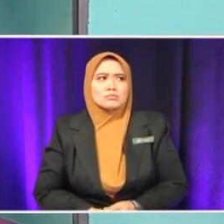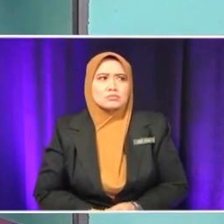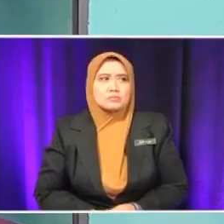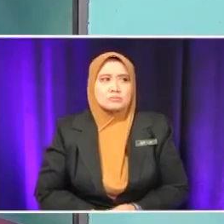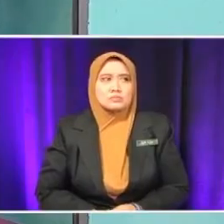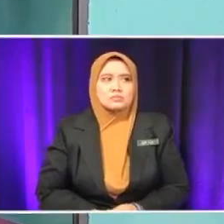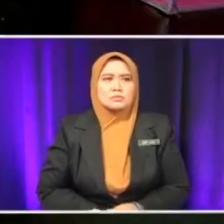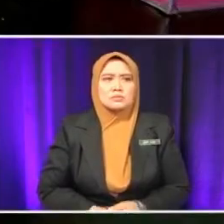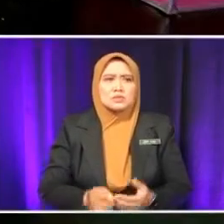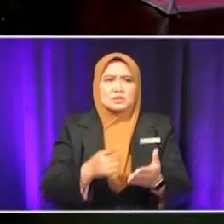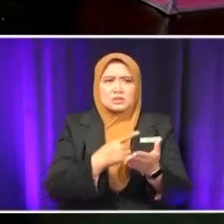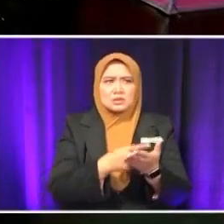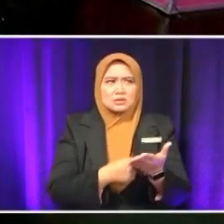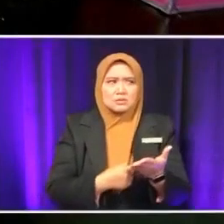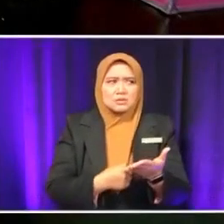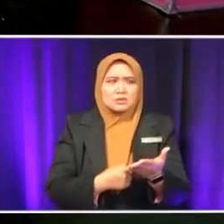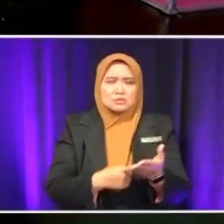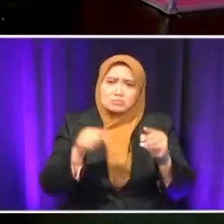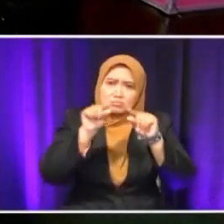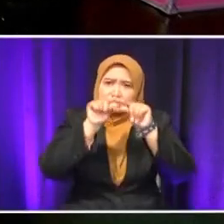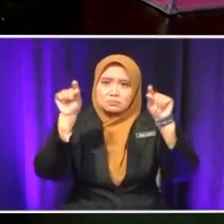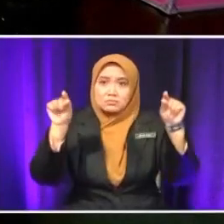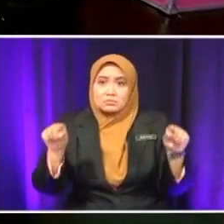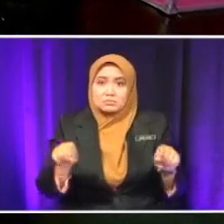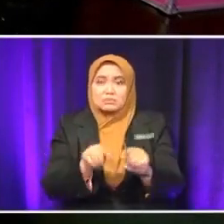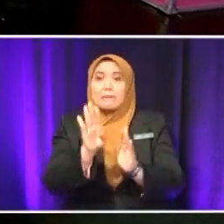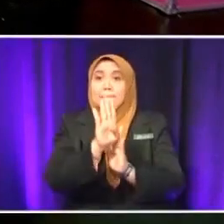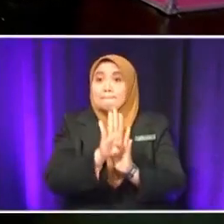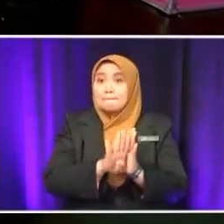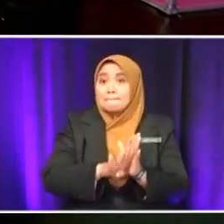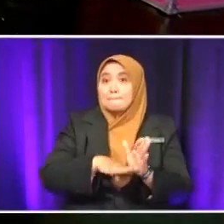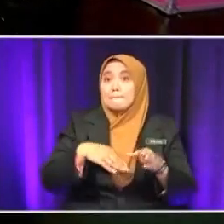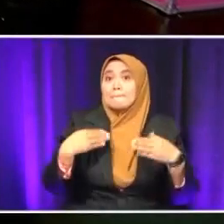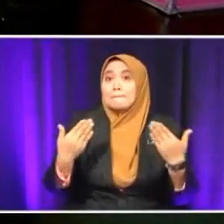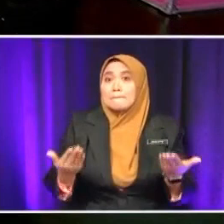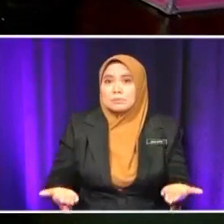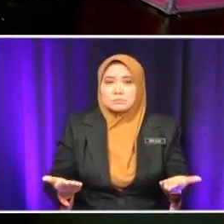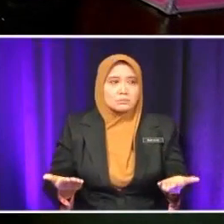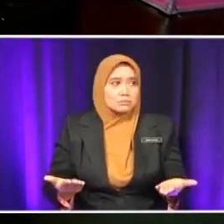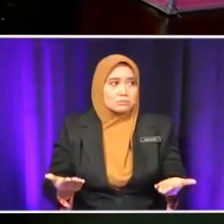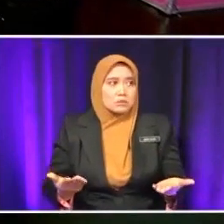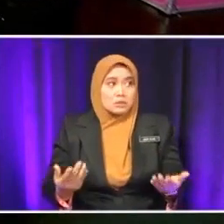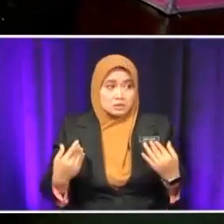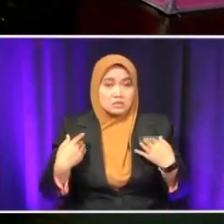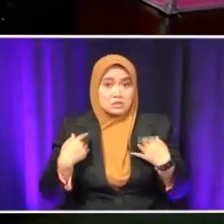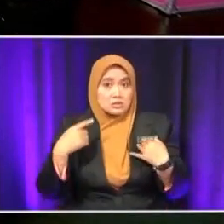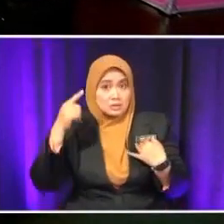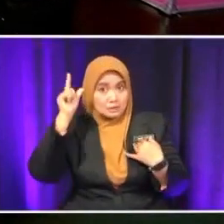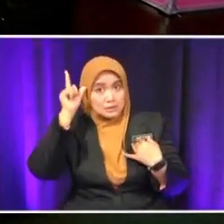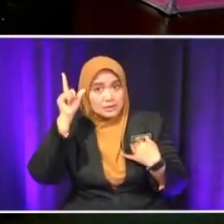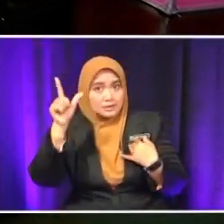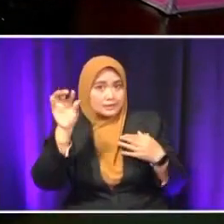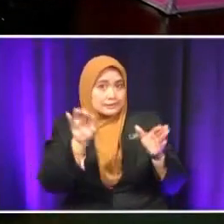berpemberat. Apa tu graf berpemberat Cikgu? Okey, pernah tengok tak gambar ni? Pernah cikgu. Pernah kan? Betul.